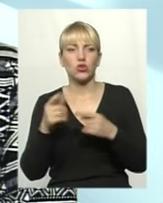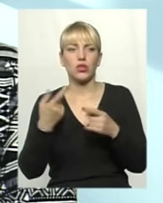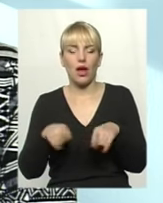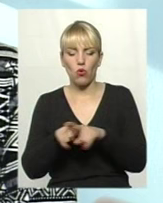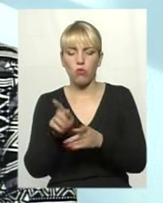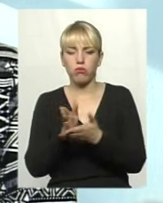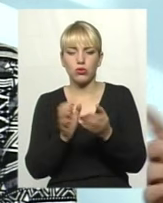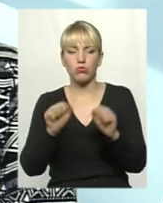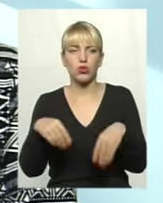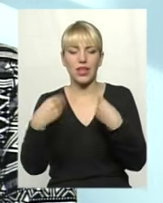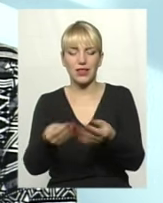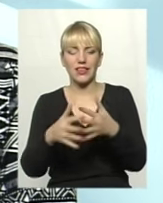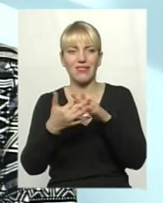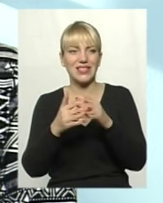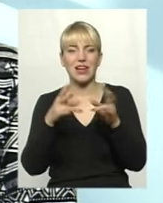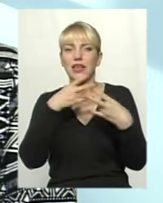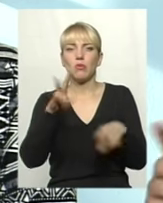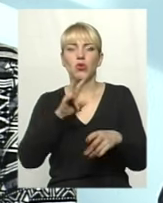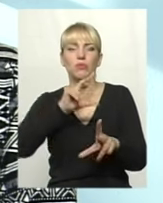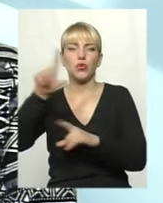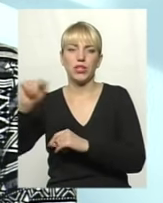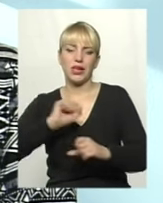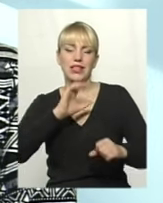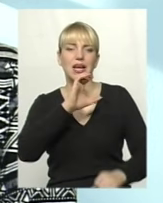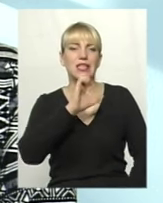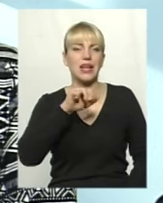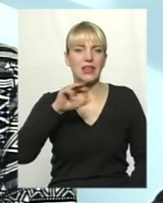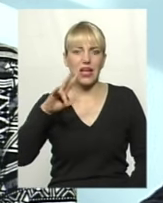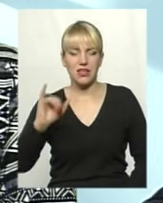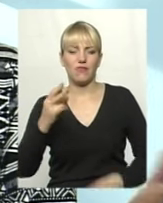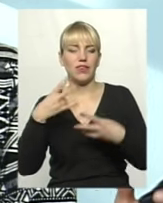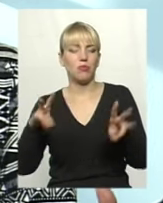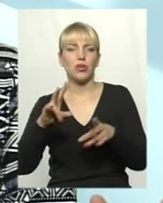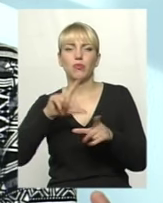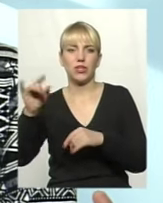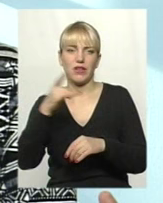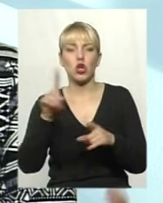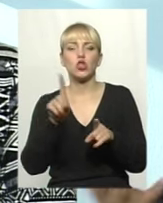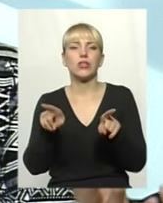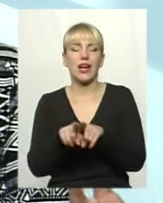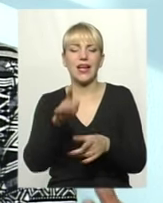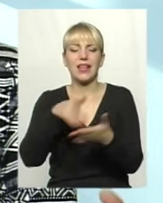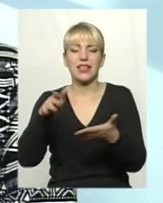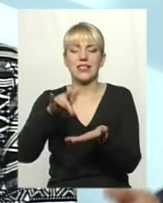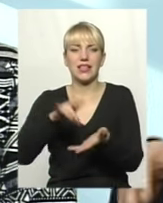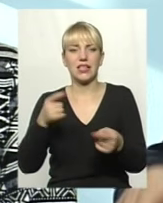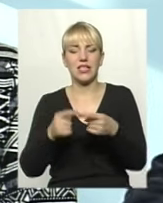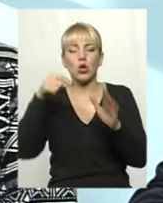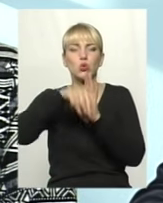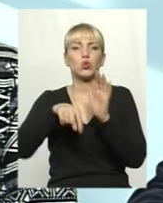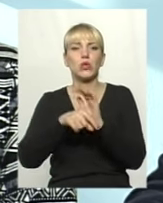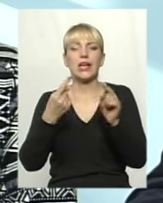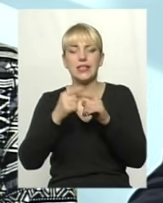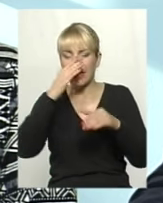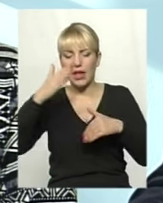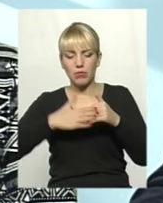послугу надати в селі, що не треба буде ні навіть в Сатанів їхати, ні навіть, можливо, в район. Ми повинні... Що таке децентралізація? Суть її – це наблизення